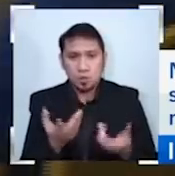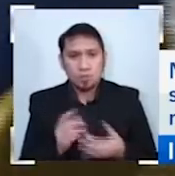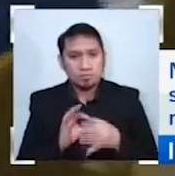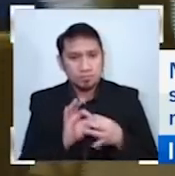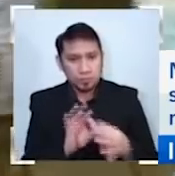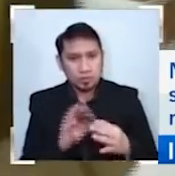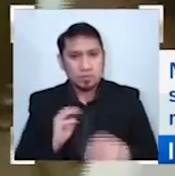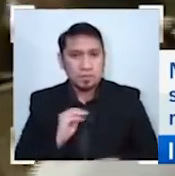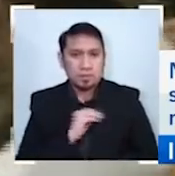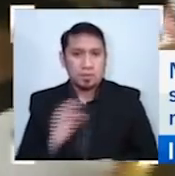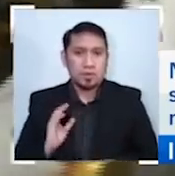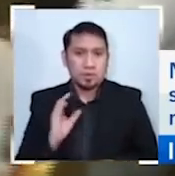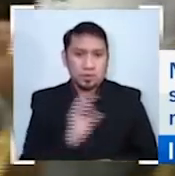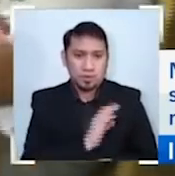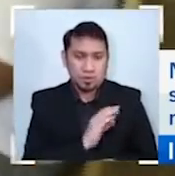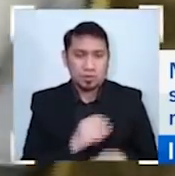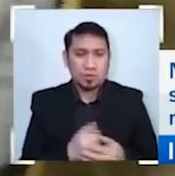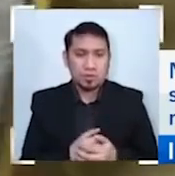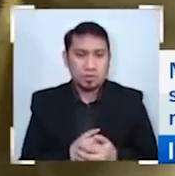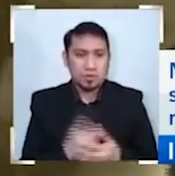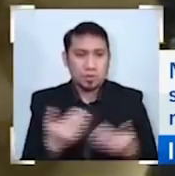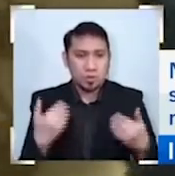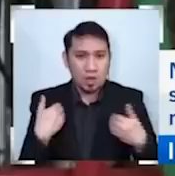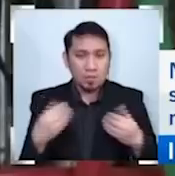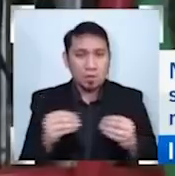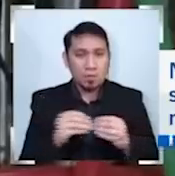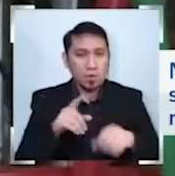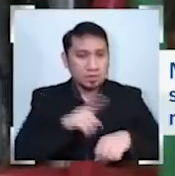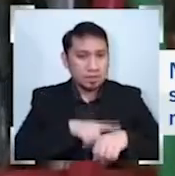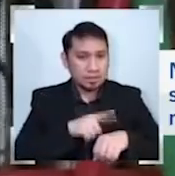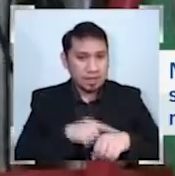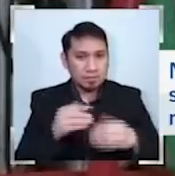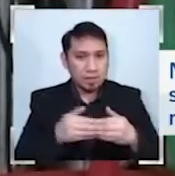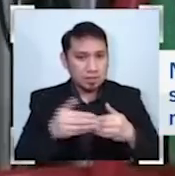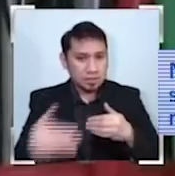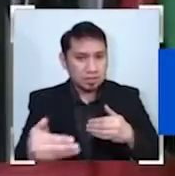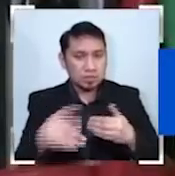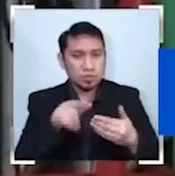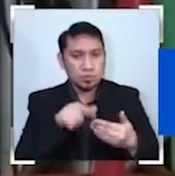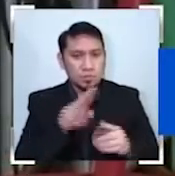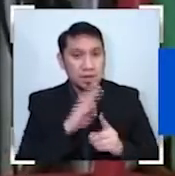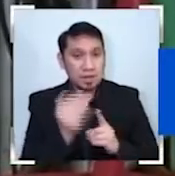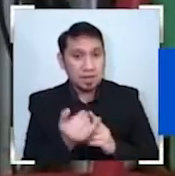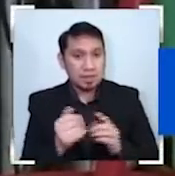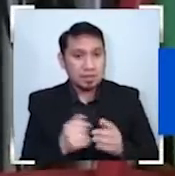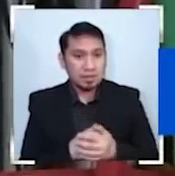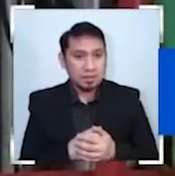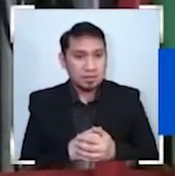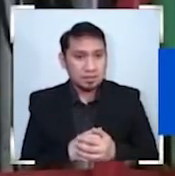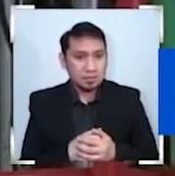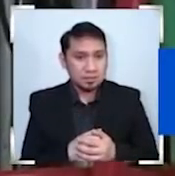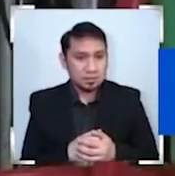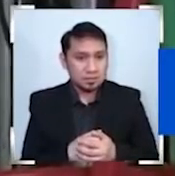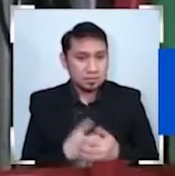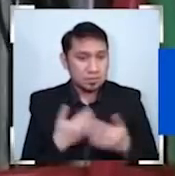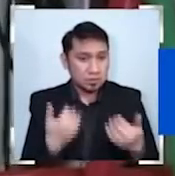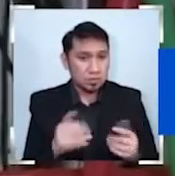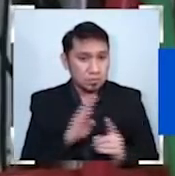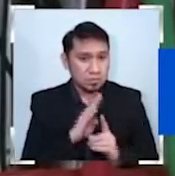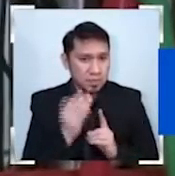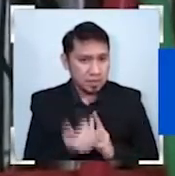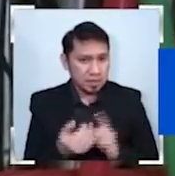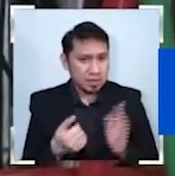mapalawig ang termino ng mga taga-barangay. Aside from that, tapos po ng barangay elections, ay meron pong